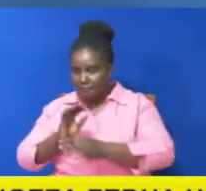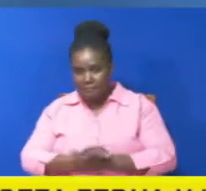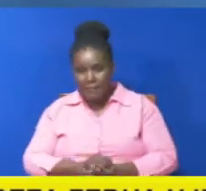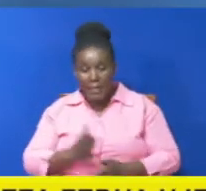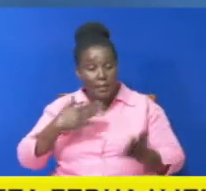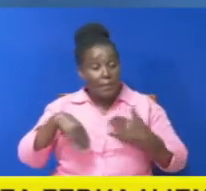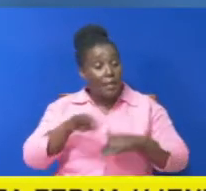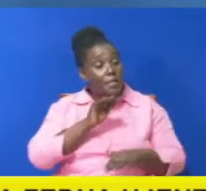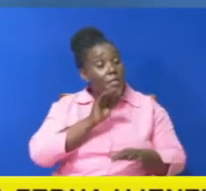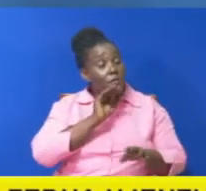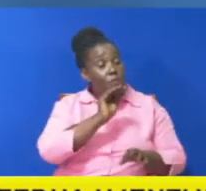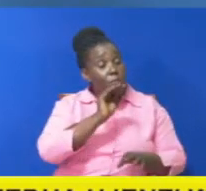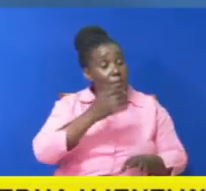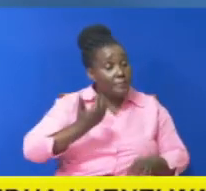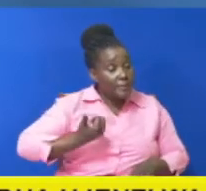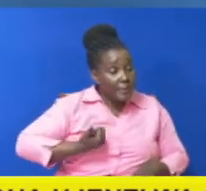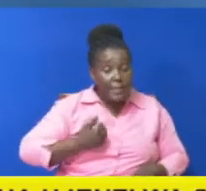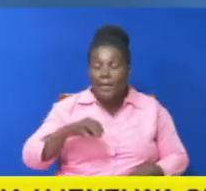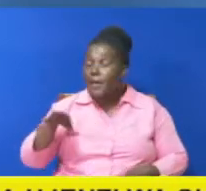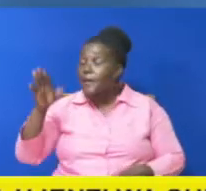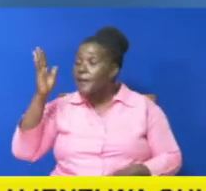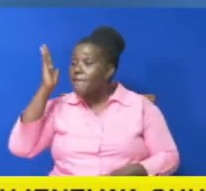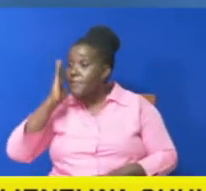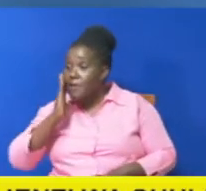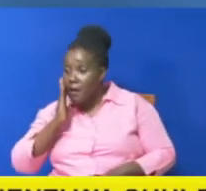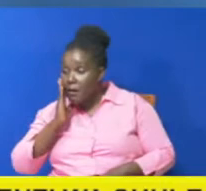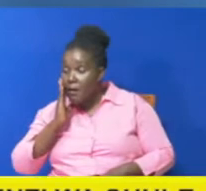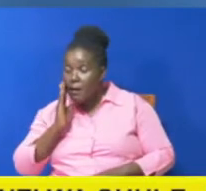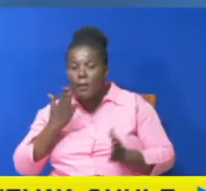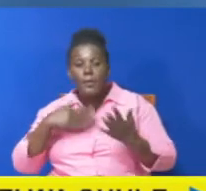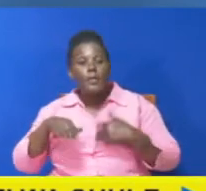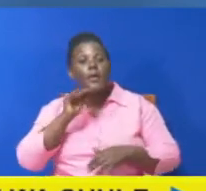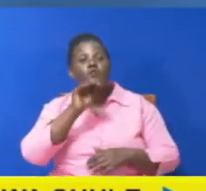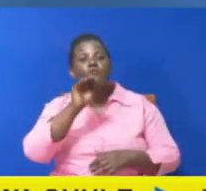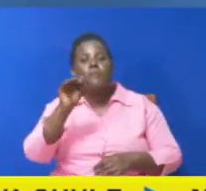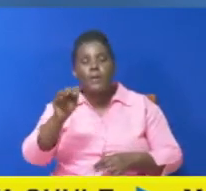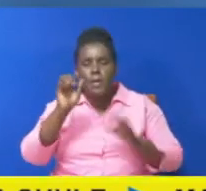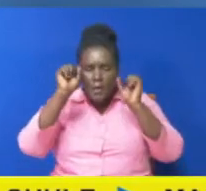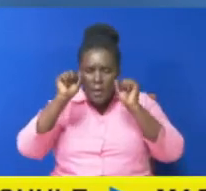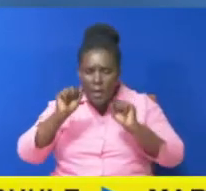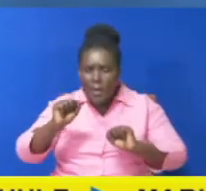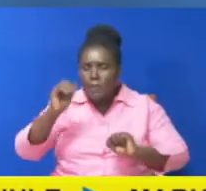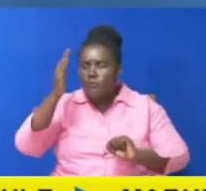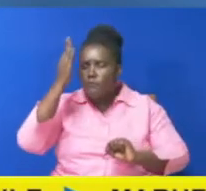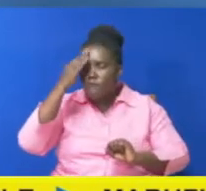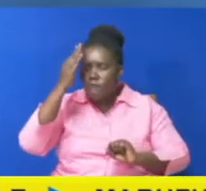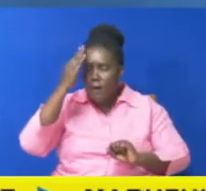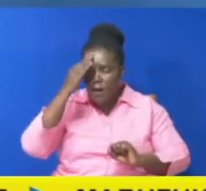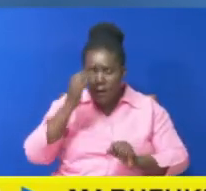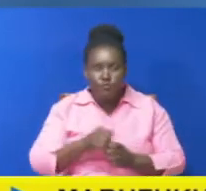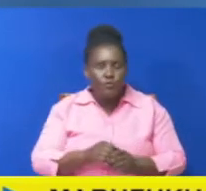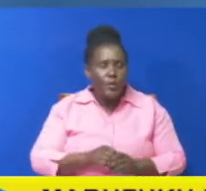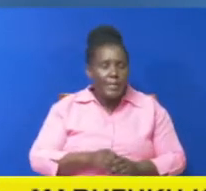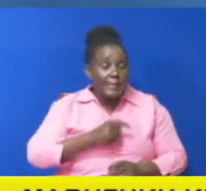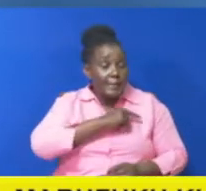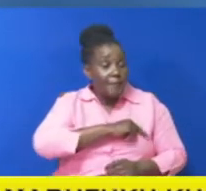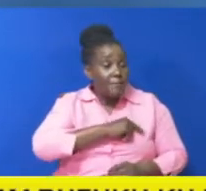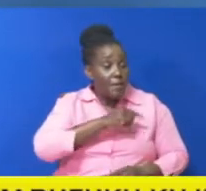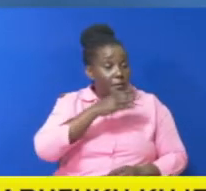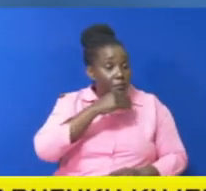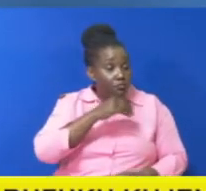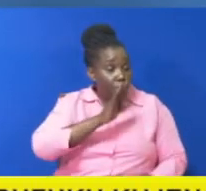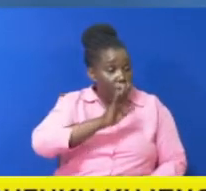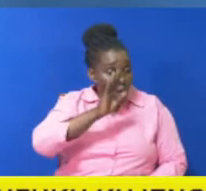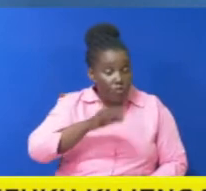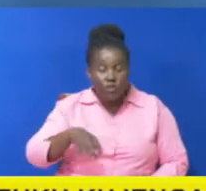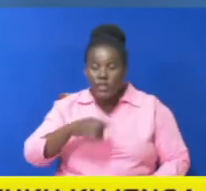kabla hujaingia katika ndoa ama kijana hujaingia katika ndoa, lazima ujue mienendo ya mwanamke wako ama ya